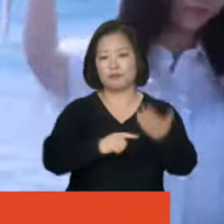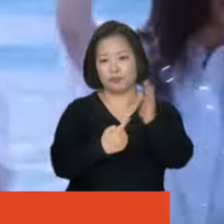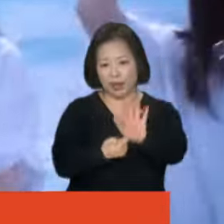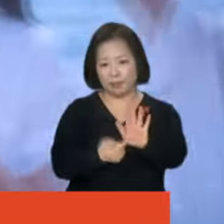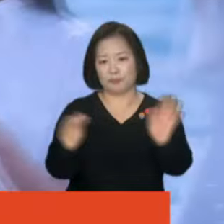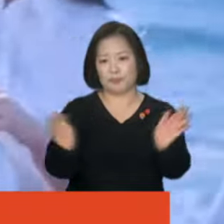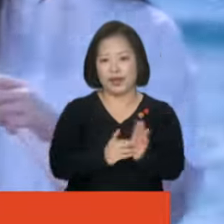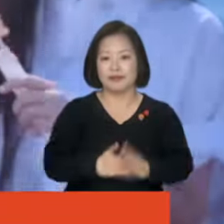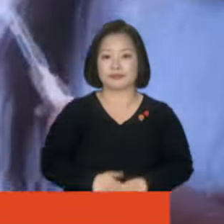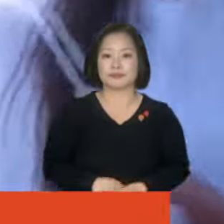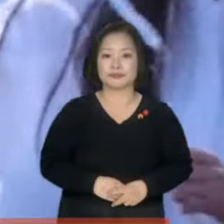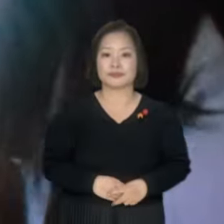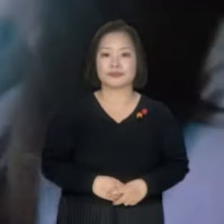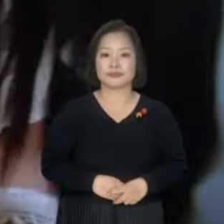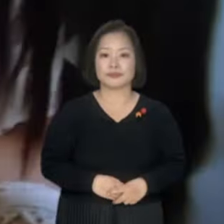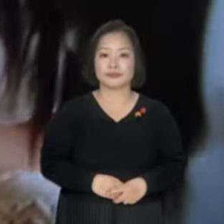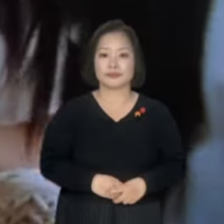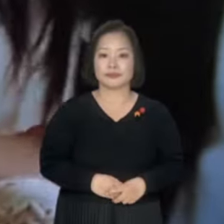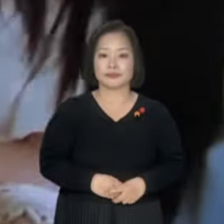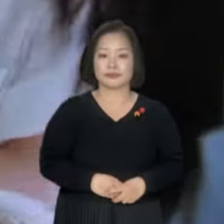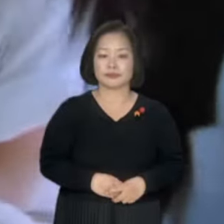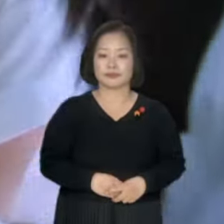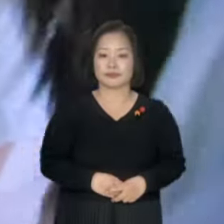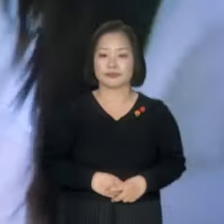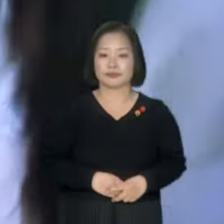연합뉴스 t 서영입니다